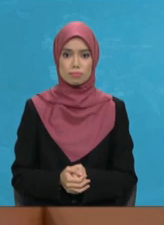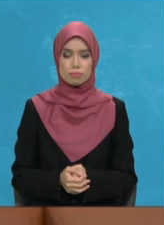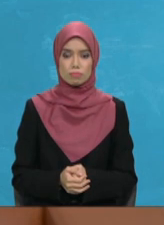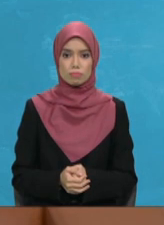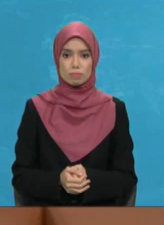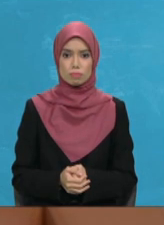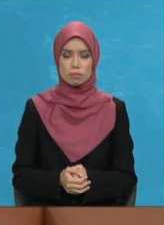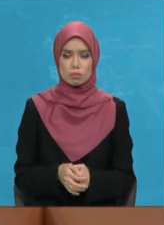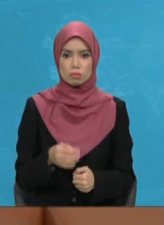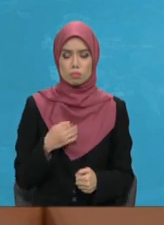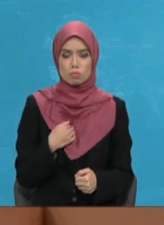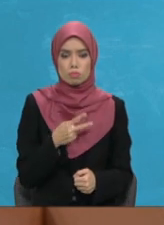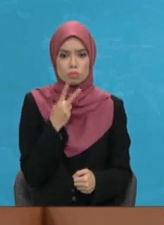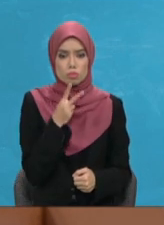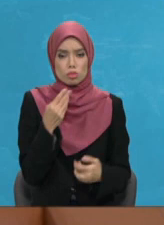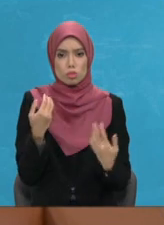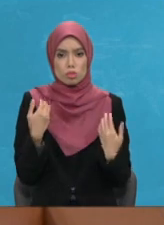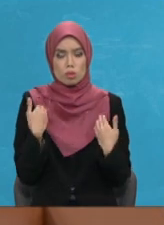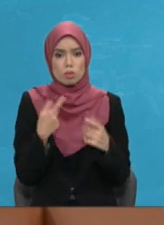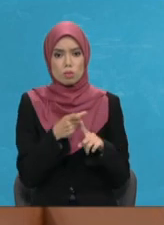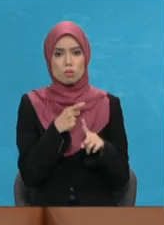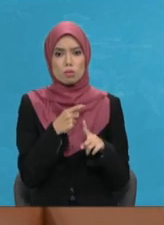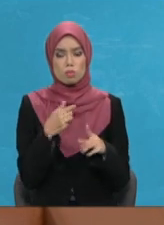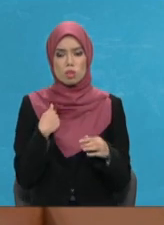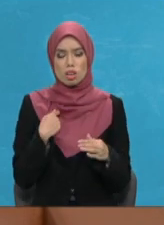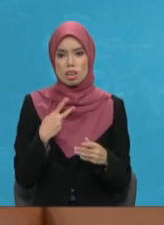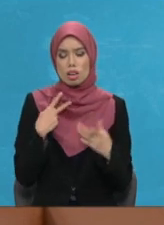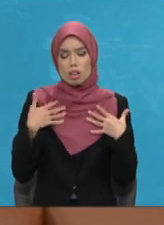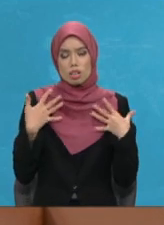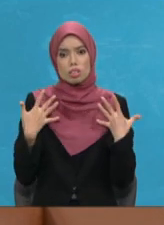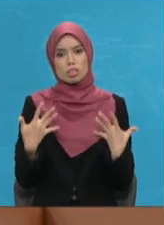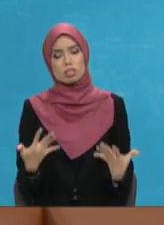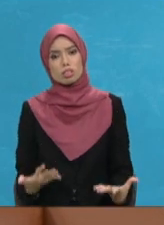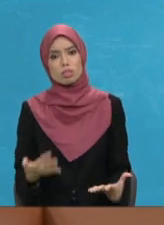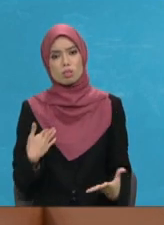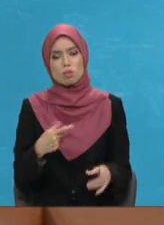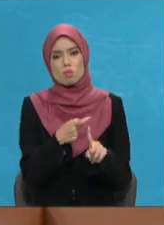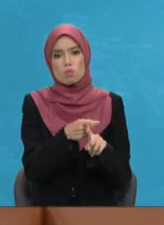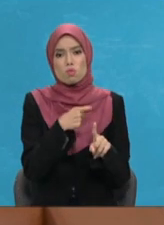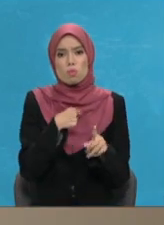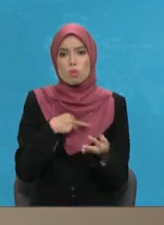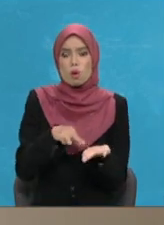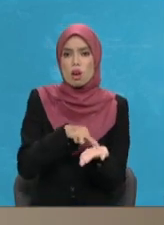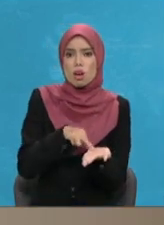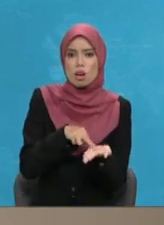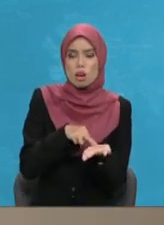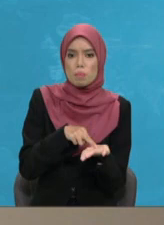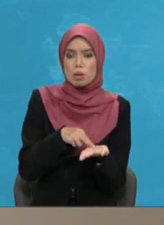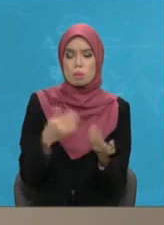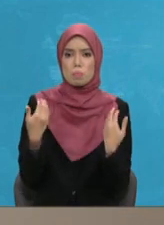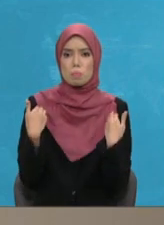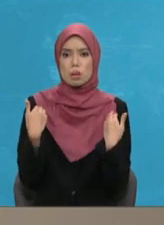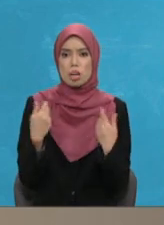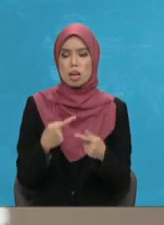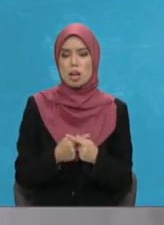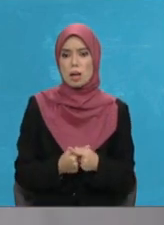import dan implikasinya mudah-mula dari fisikal karena rawatan sampingan kesan